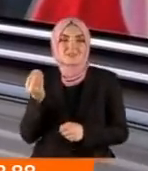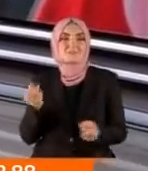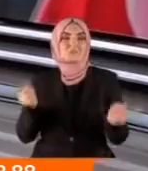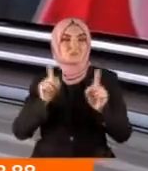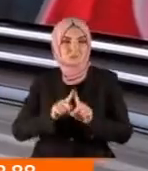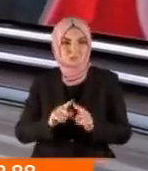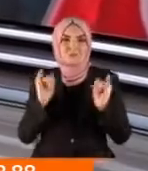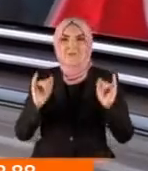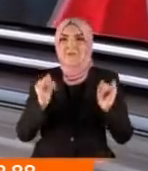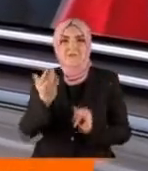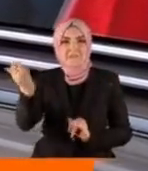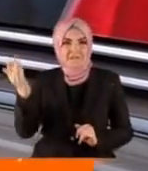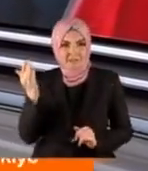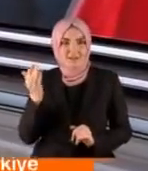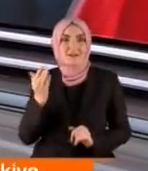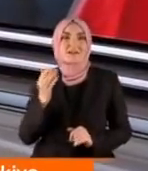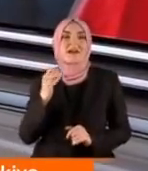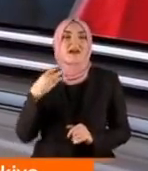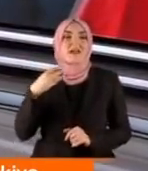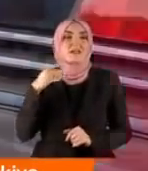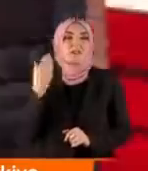Neşet Ertaş'ın Gönül Dağı türküsünü söyledi.